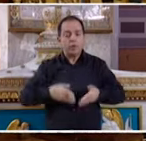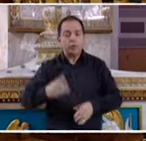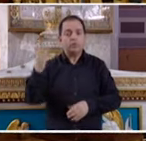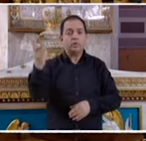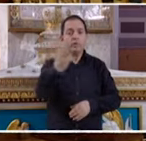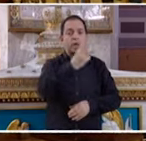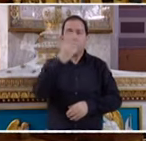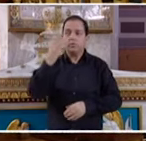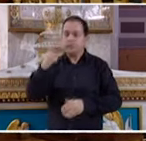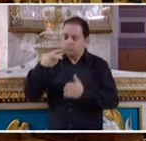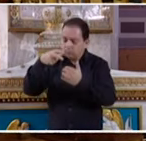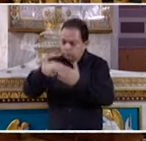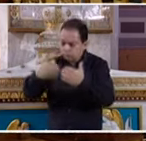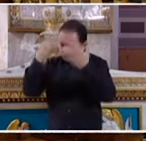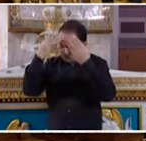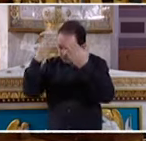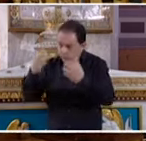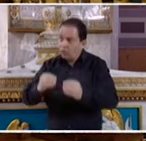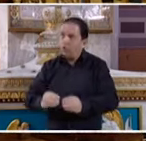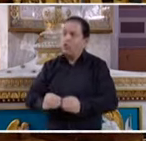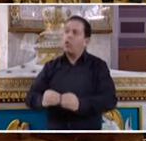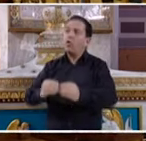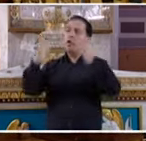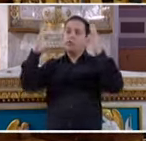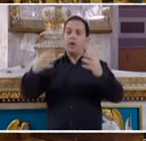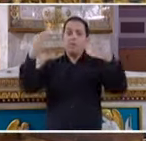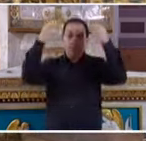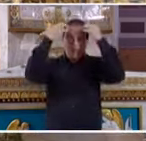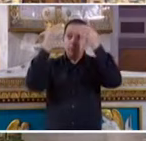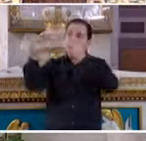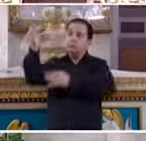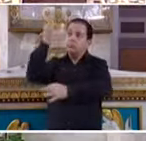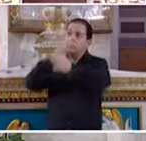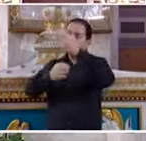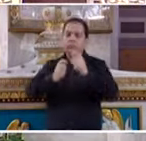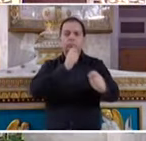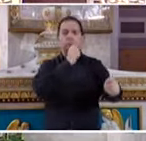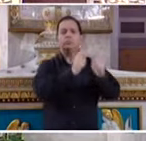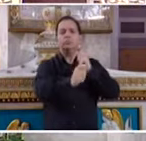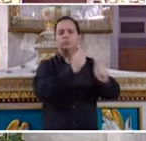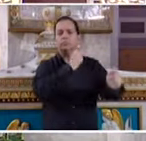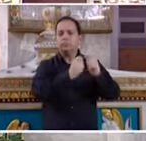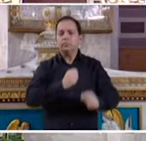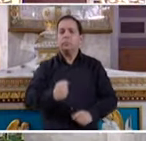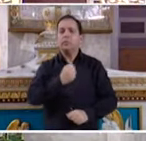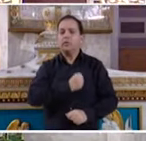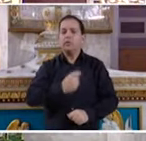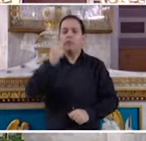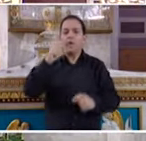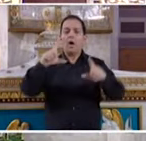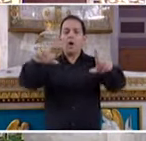Υιός συμπροσκυνούμενον και συνδοξαζόμενον, το λαλήσαν διά των προφητών. Εις